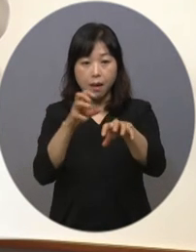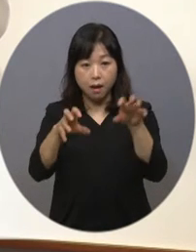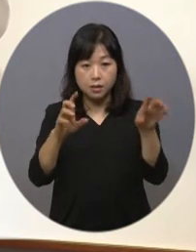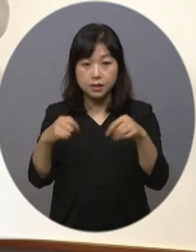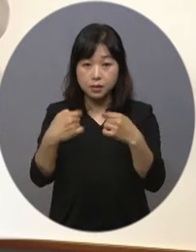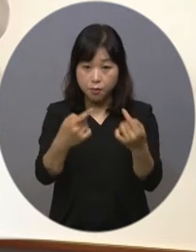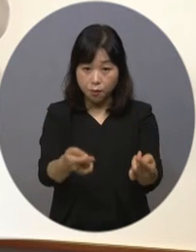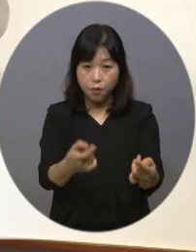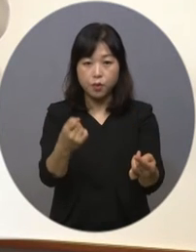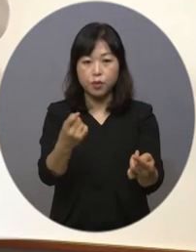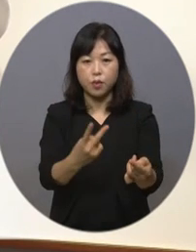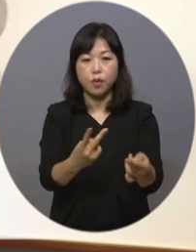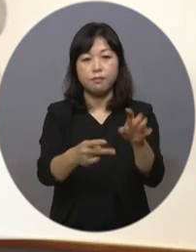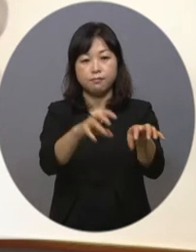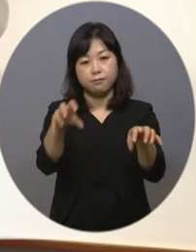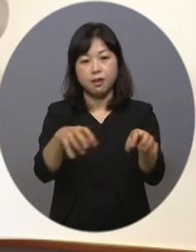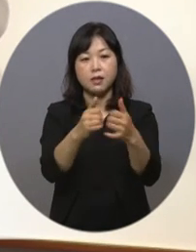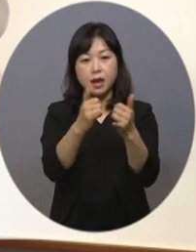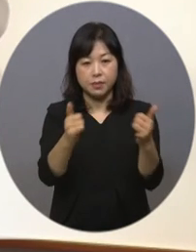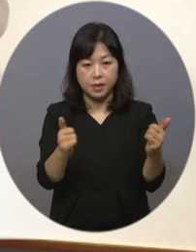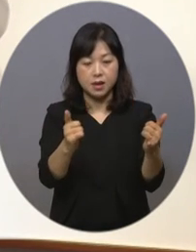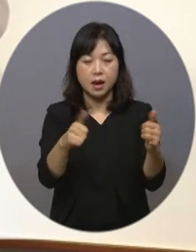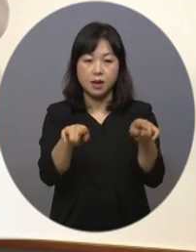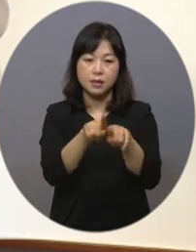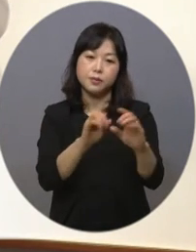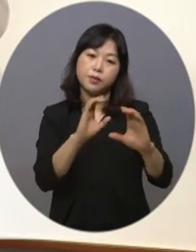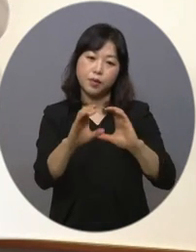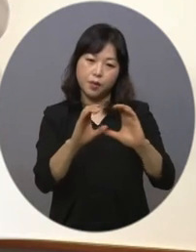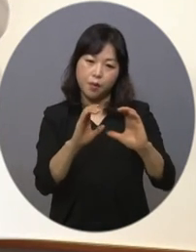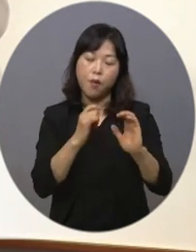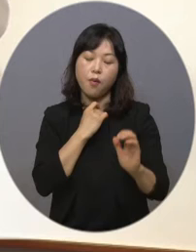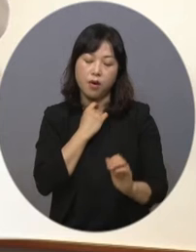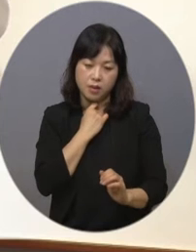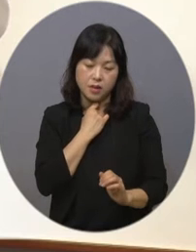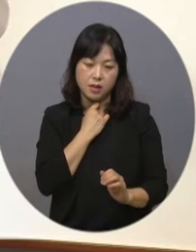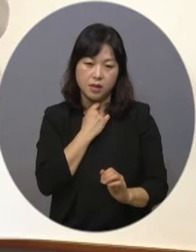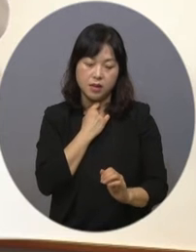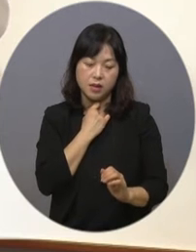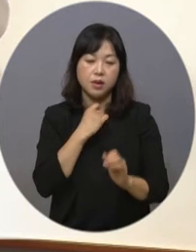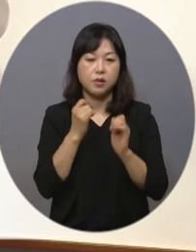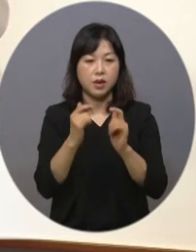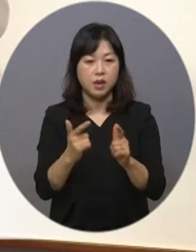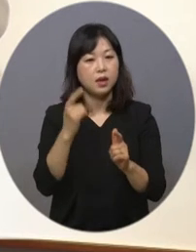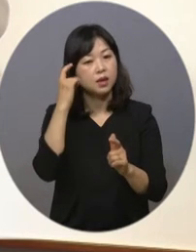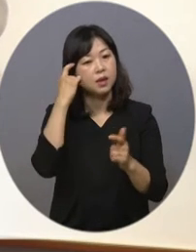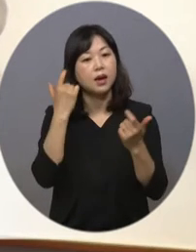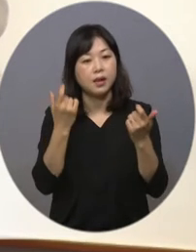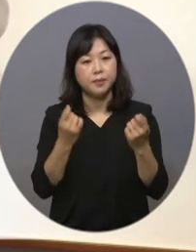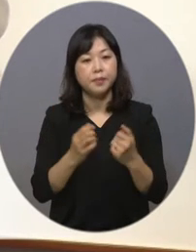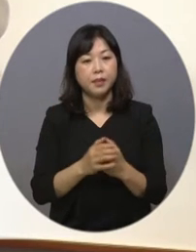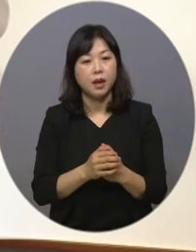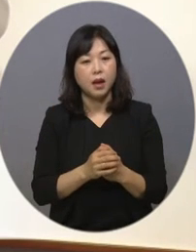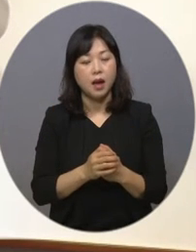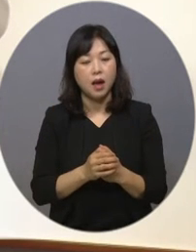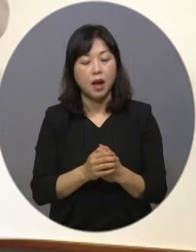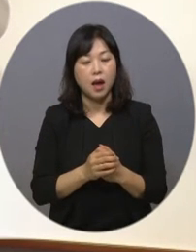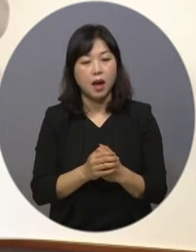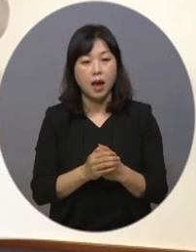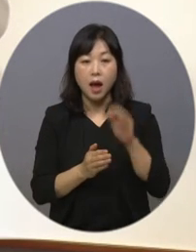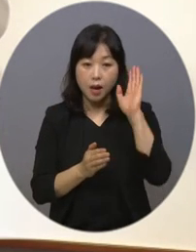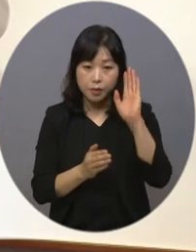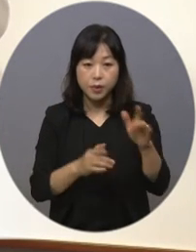되고 주민들과 소통하게 되는 그런 소통의 장이 됐다고 생각을 합니다. 그래서 앞으로